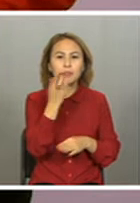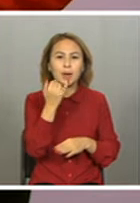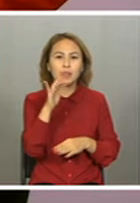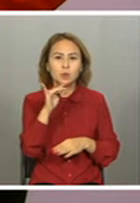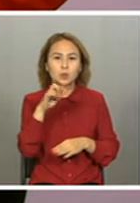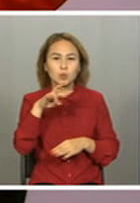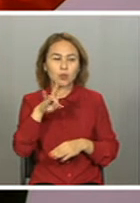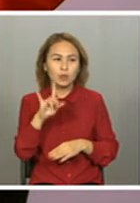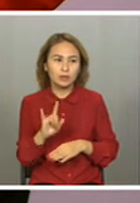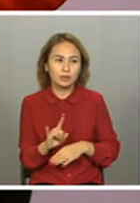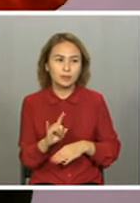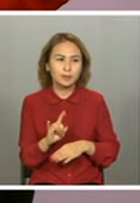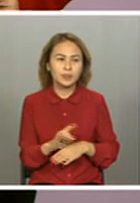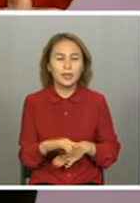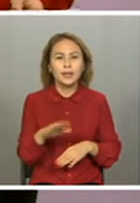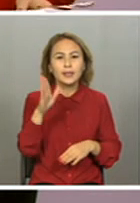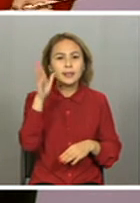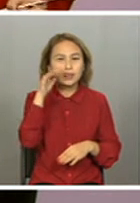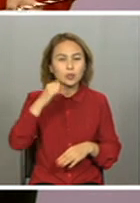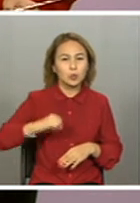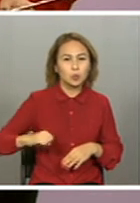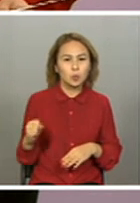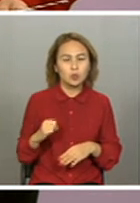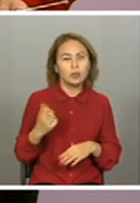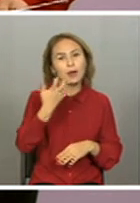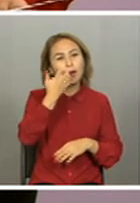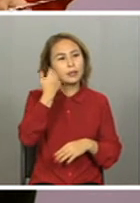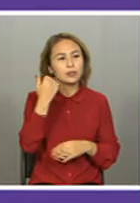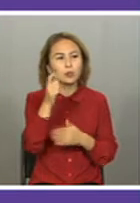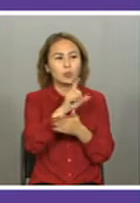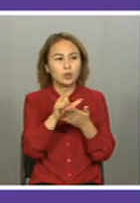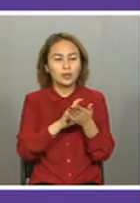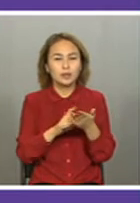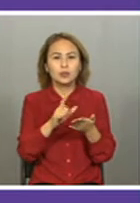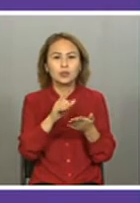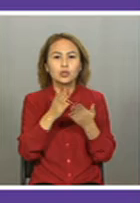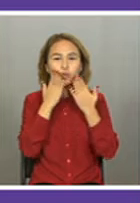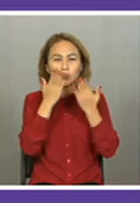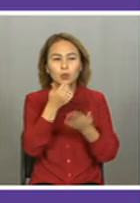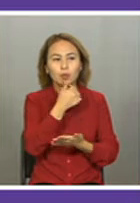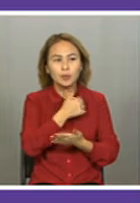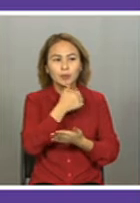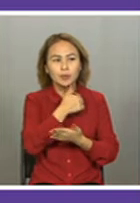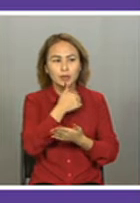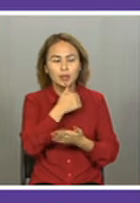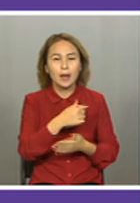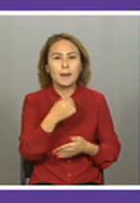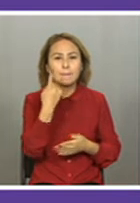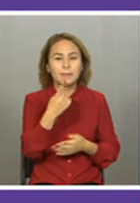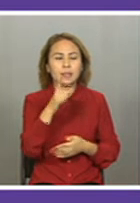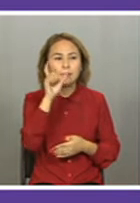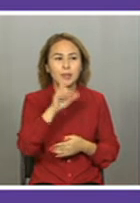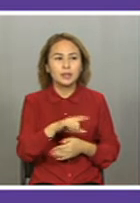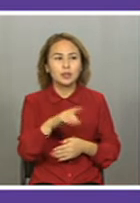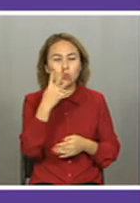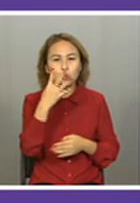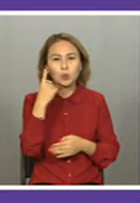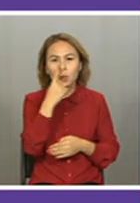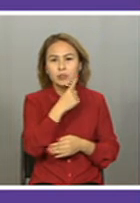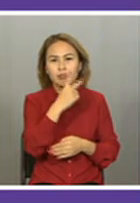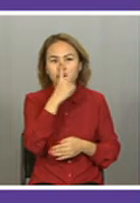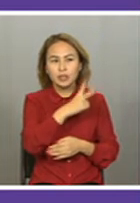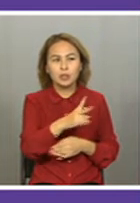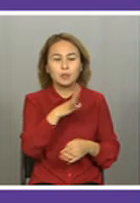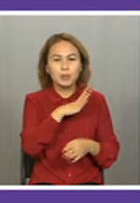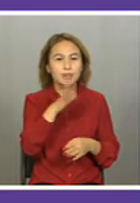Байтұрсынұлының «Иттің достығы» атты өлеңінен үзінді оқиық. Бір байдың төрт көз мойнақ